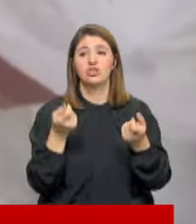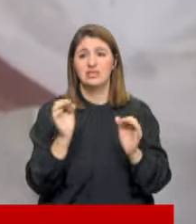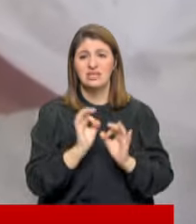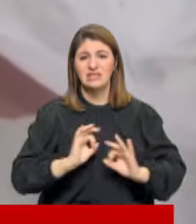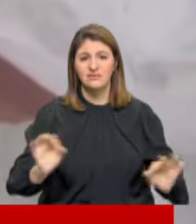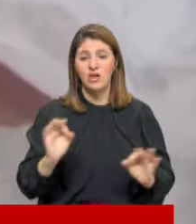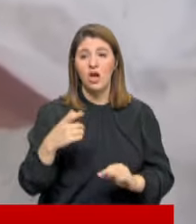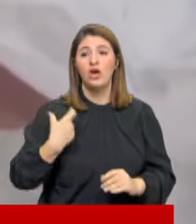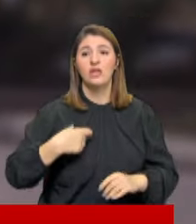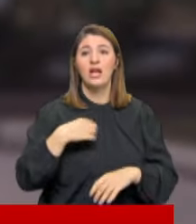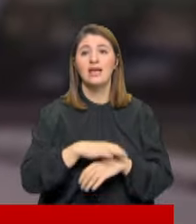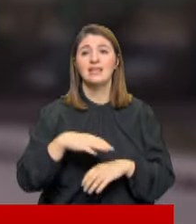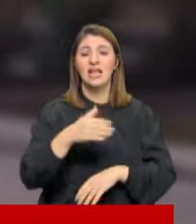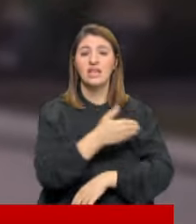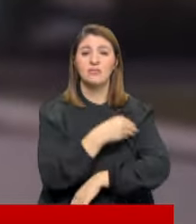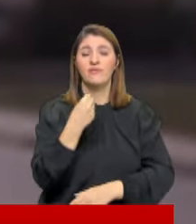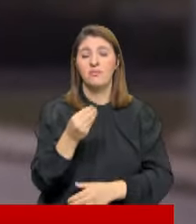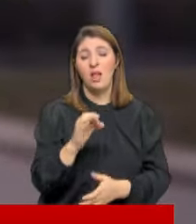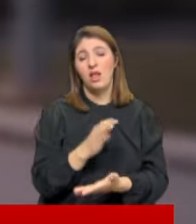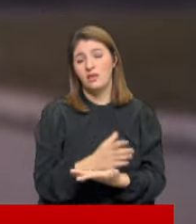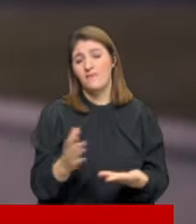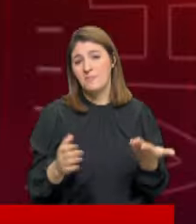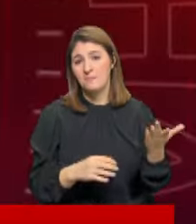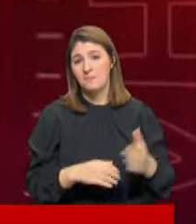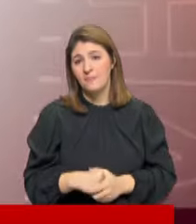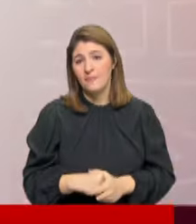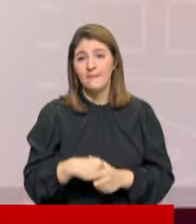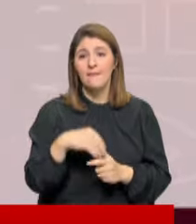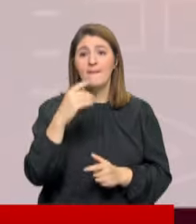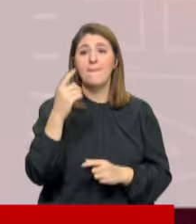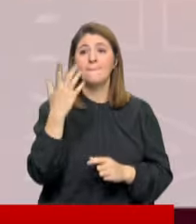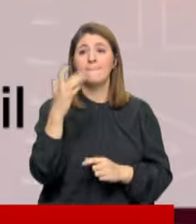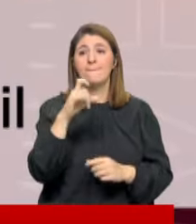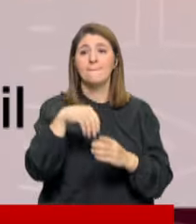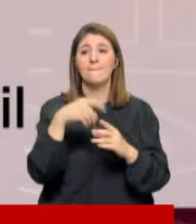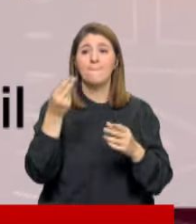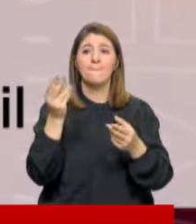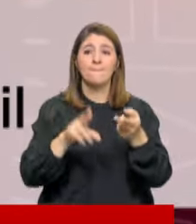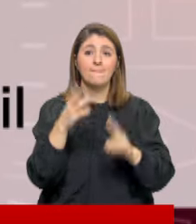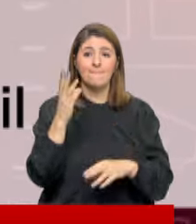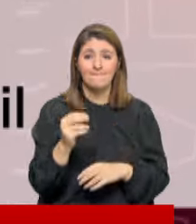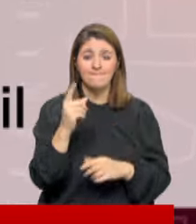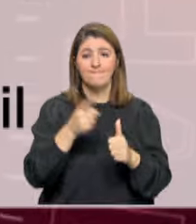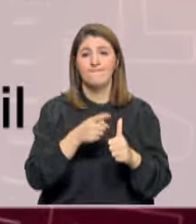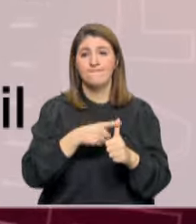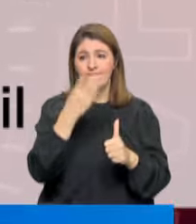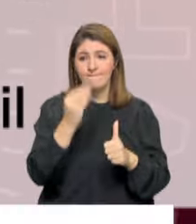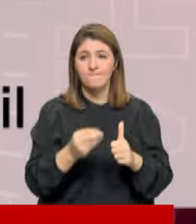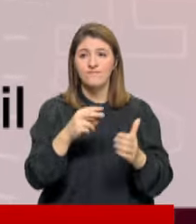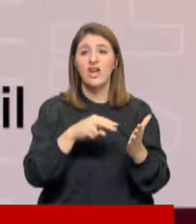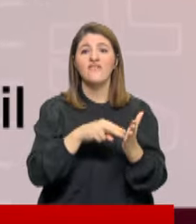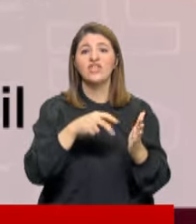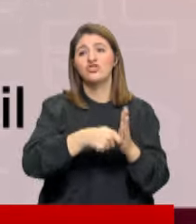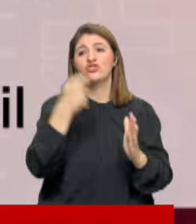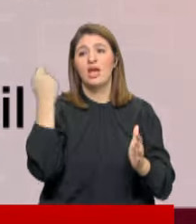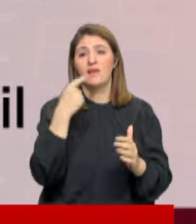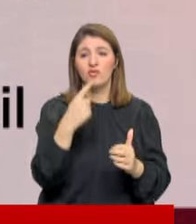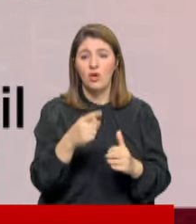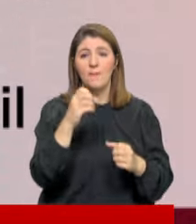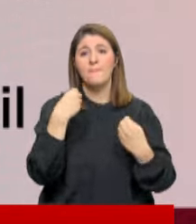geçilmedi. Özel hastaneler hizmet vermeye devam etti. 5 ayın içinde bu bebek ölümleri olmuş. Birincisi olmuş, fişini çek